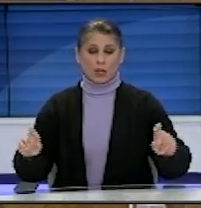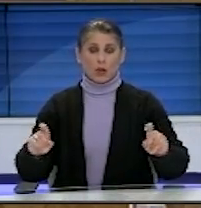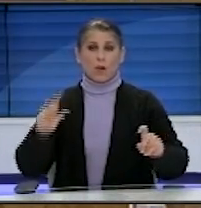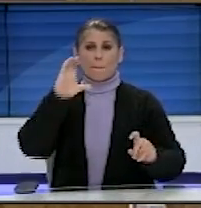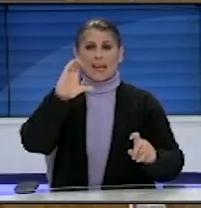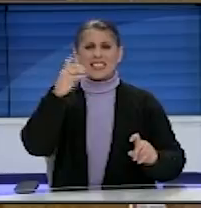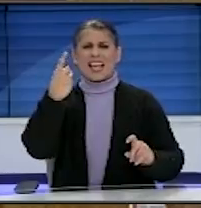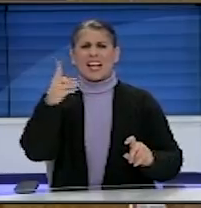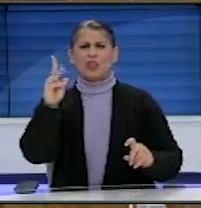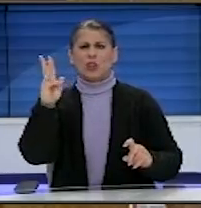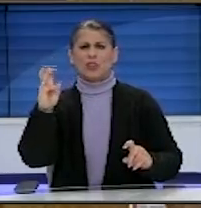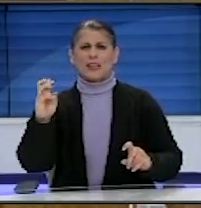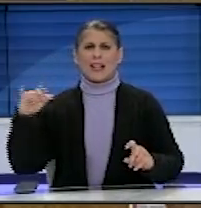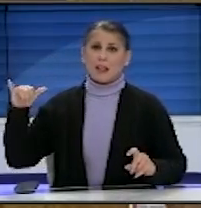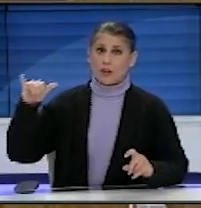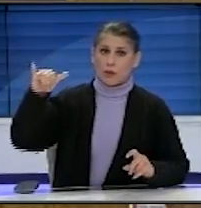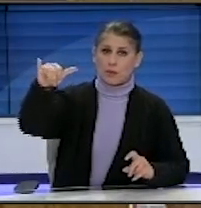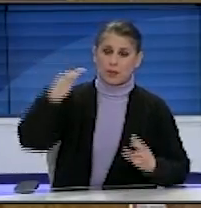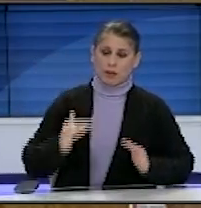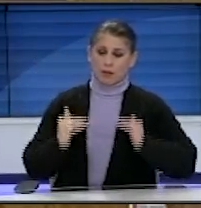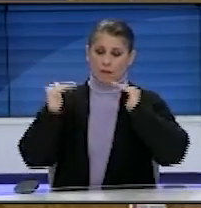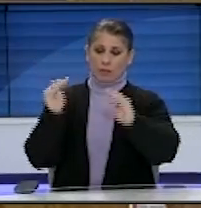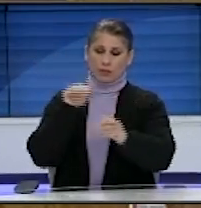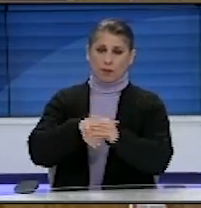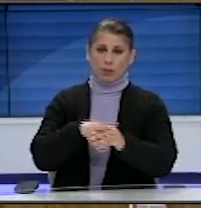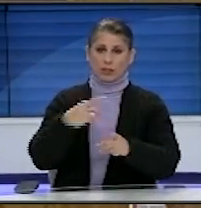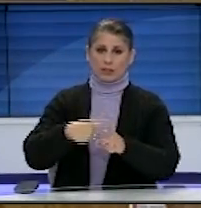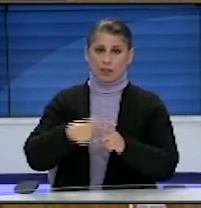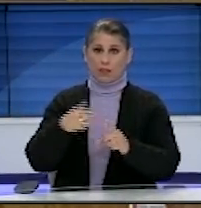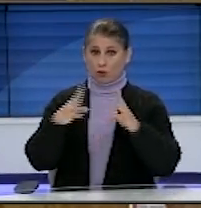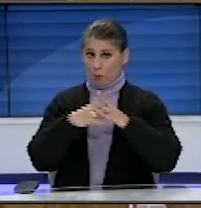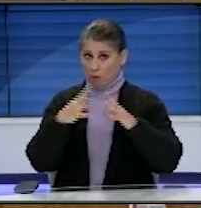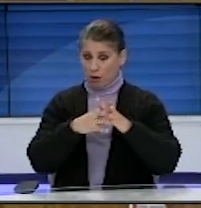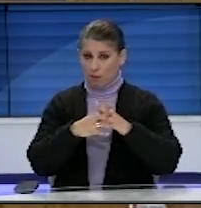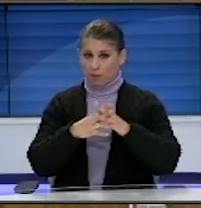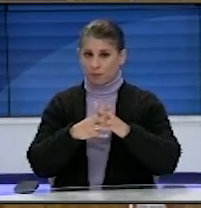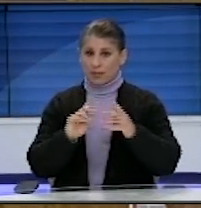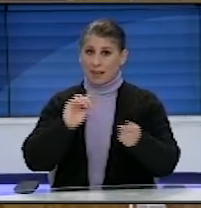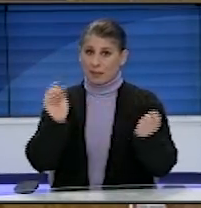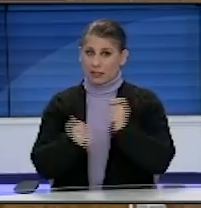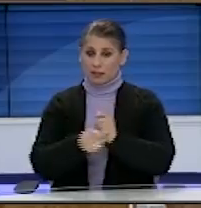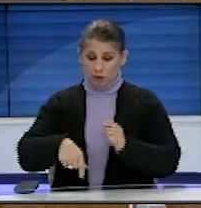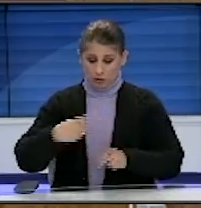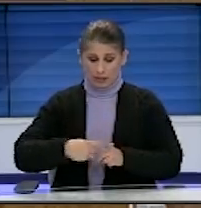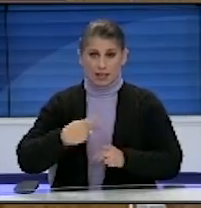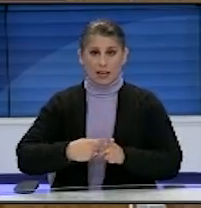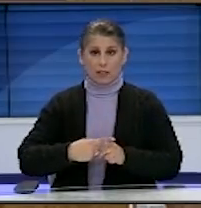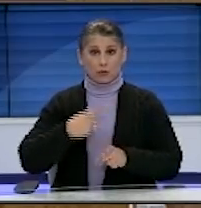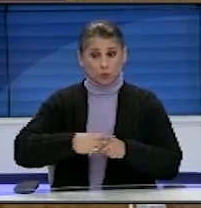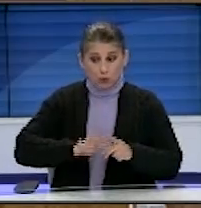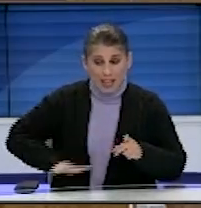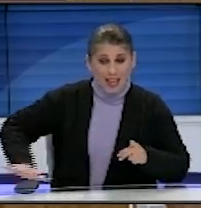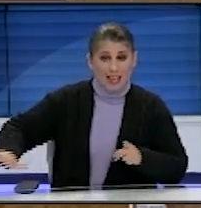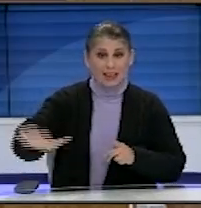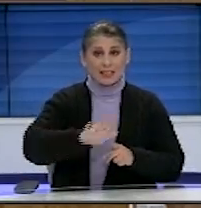ΣΕ-130 στην Ουκρανία, αναβαθμίζοντας την εμπλοκή της Ελλάδας στον πόλεμο και μετατρέποντας τη χώρα μας, τον ελληνικό